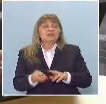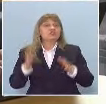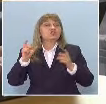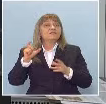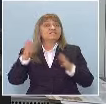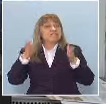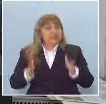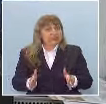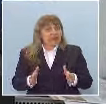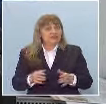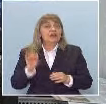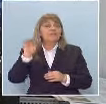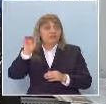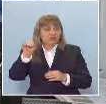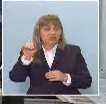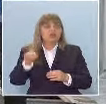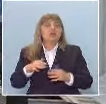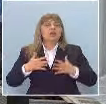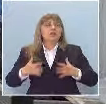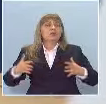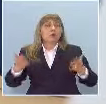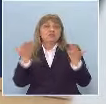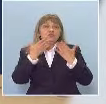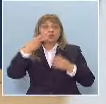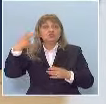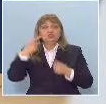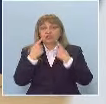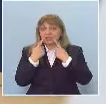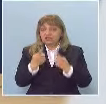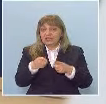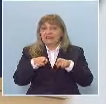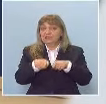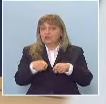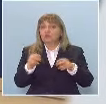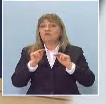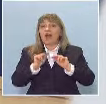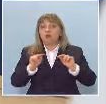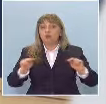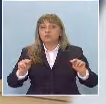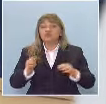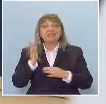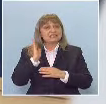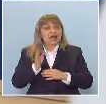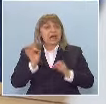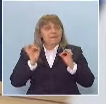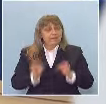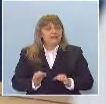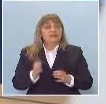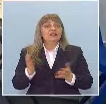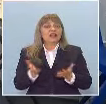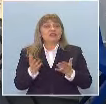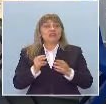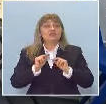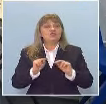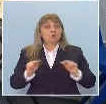за в бъдеще и все повече и повече училища ще гледат на дигиталното обучение като правилния начин на обучение и на работа с